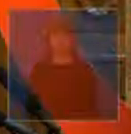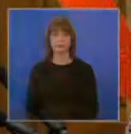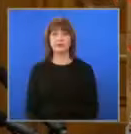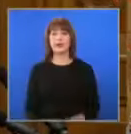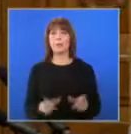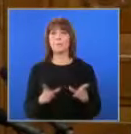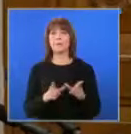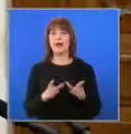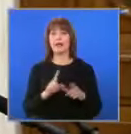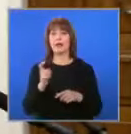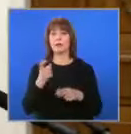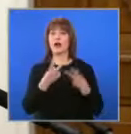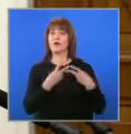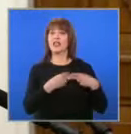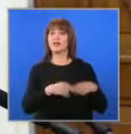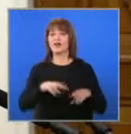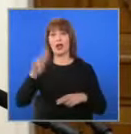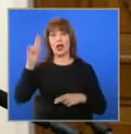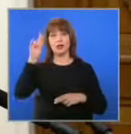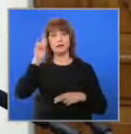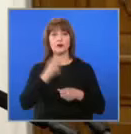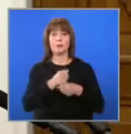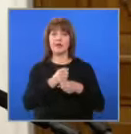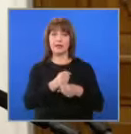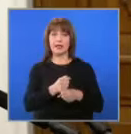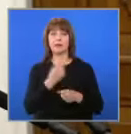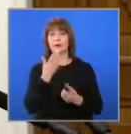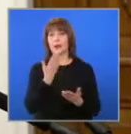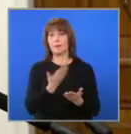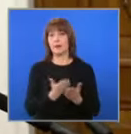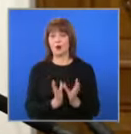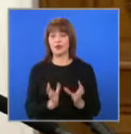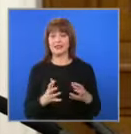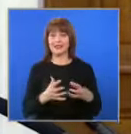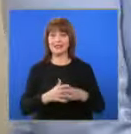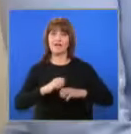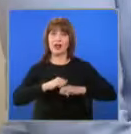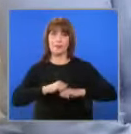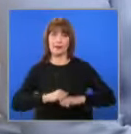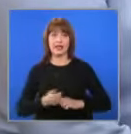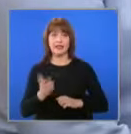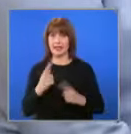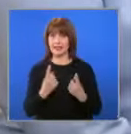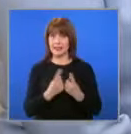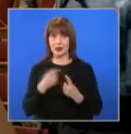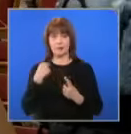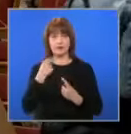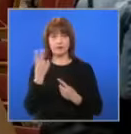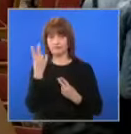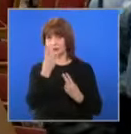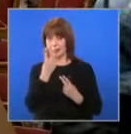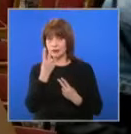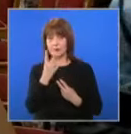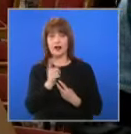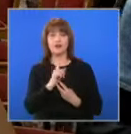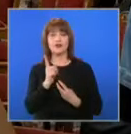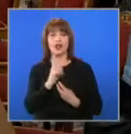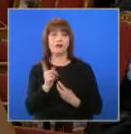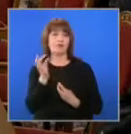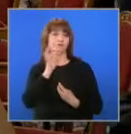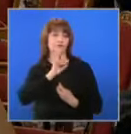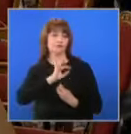Мария Габриел върна изпълнен мандата на президента и представи състав на кабинета. След срещата с президента обаче стана ясно, че не е